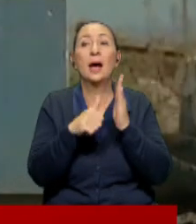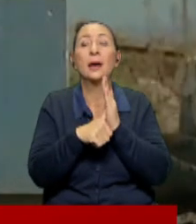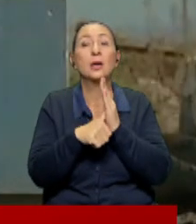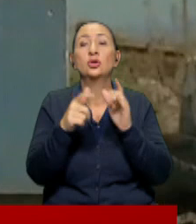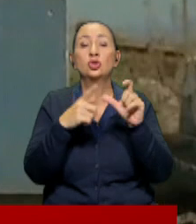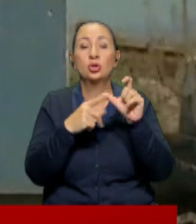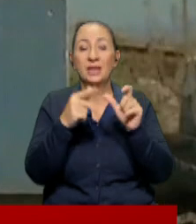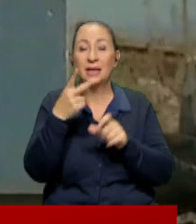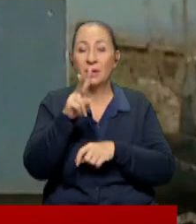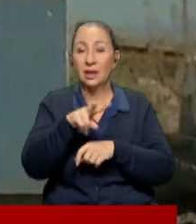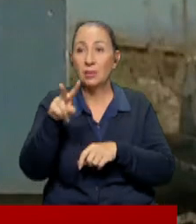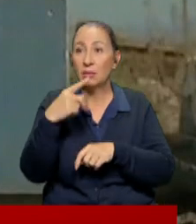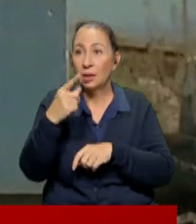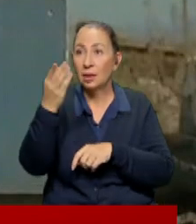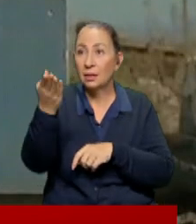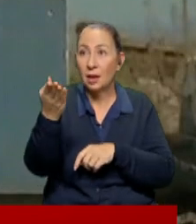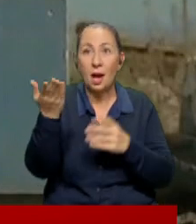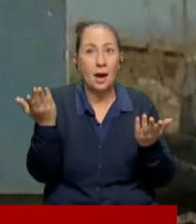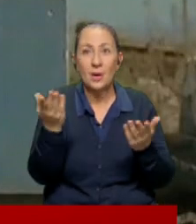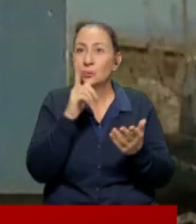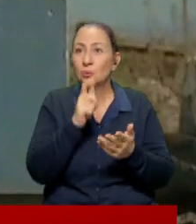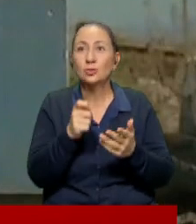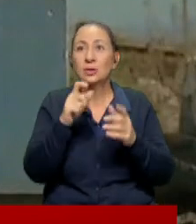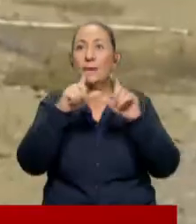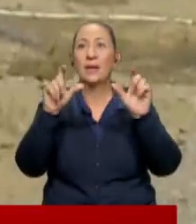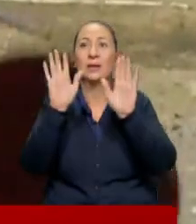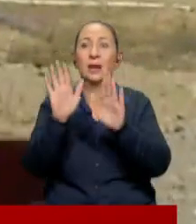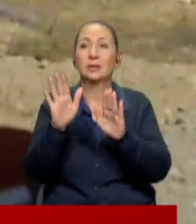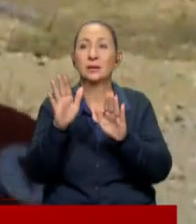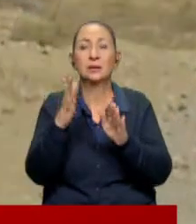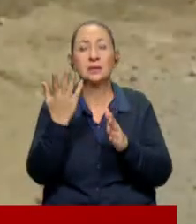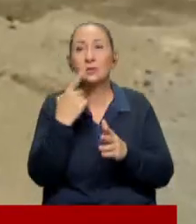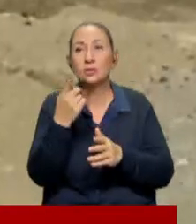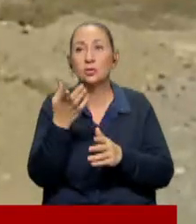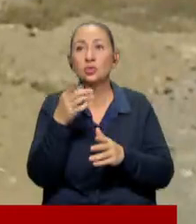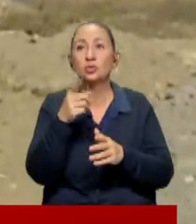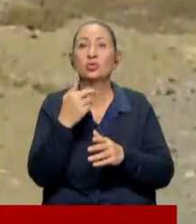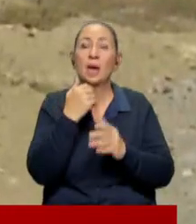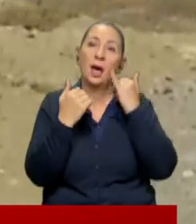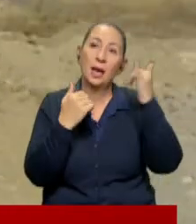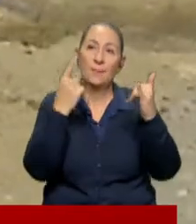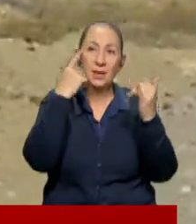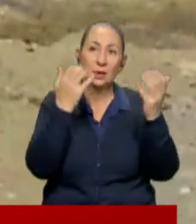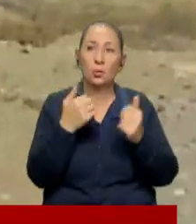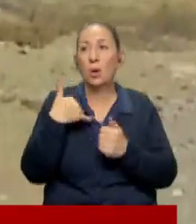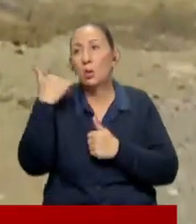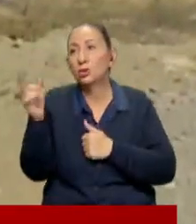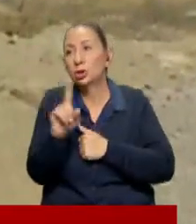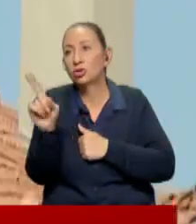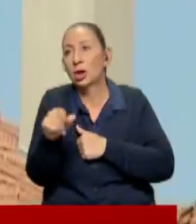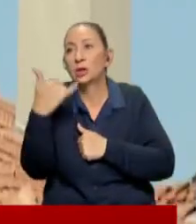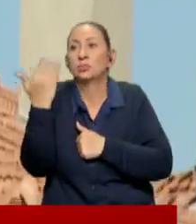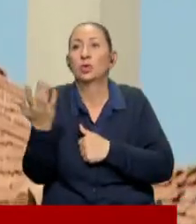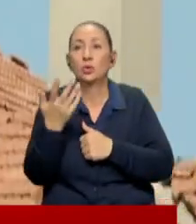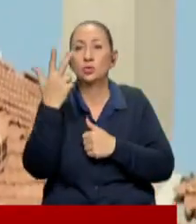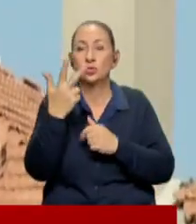olarak Şubat 2022 denildi ama vaatler tabelada kaldı. TOKİ ne diyor size? Şu numarayı arayın, bilgi alın. Arıyorum, çalıyor çalıyor, açan